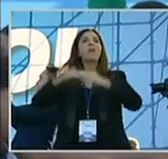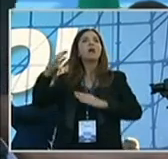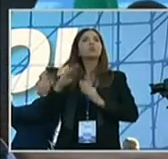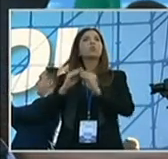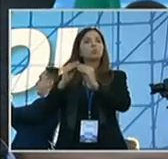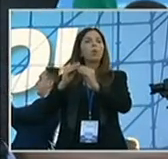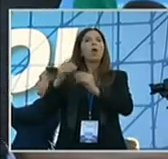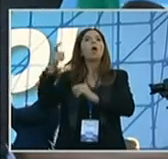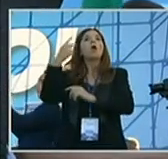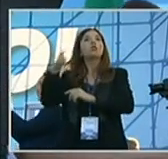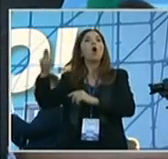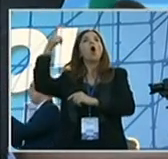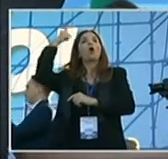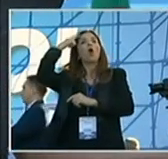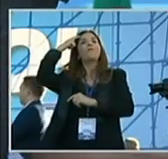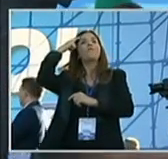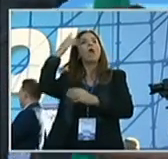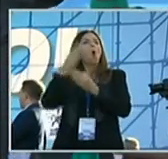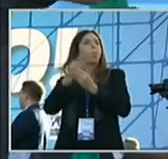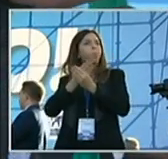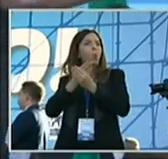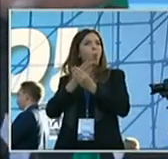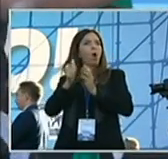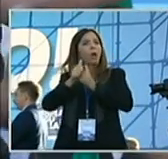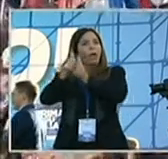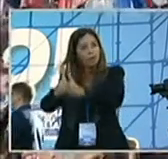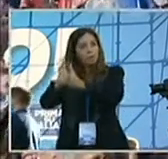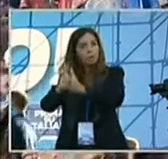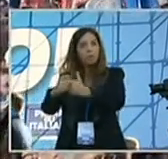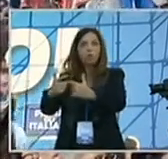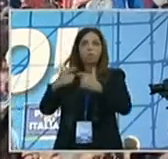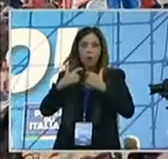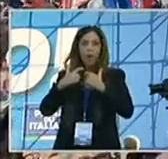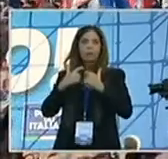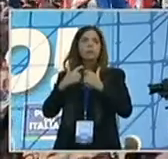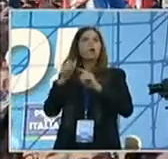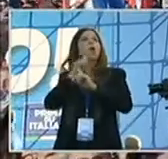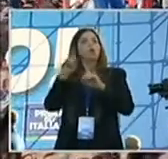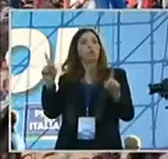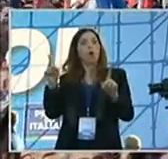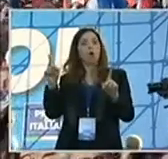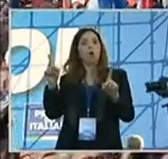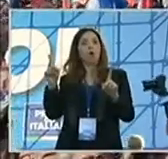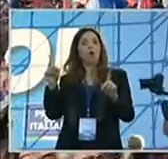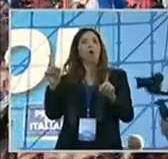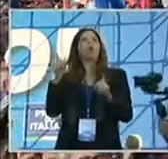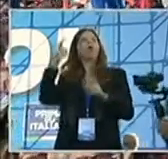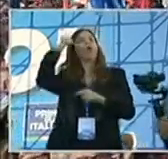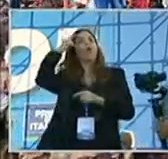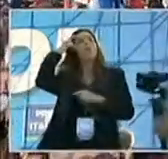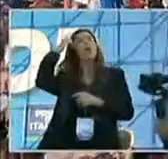no al governo della burocrazia soffocante. Siamo qui per dire no al governo del giustizialismo fuori